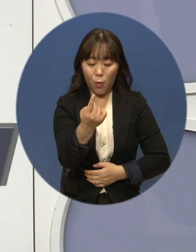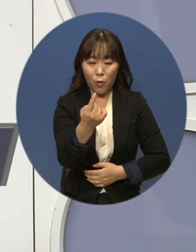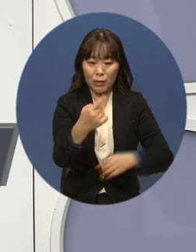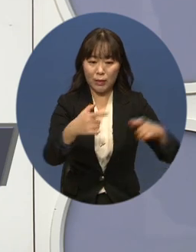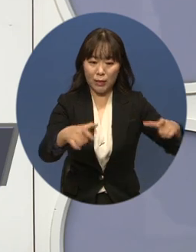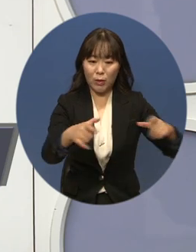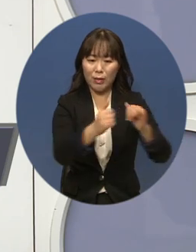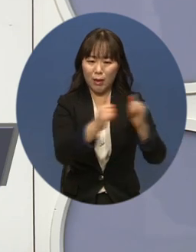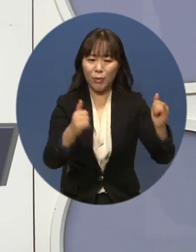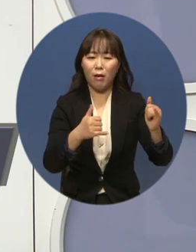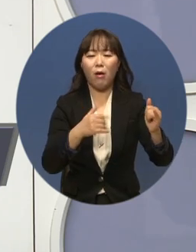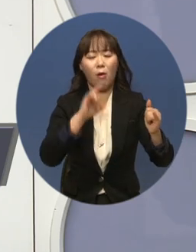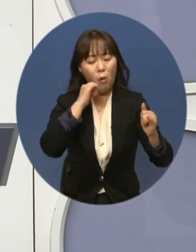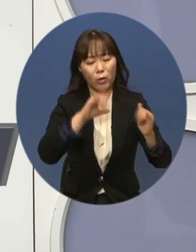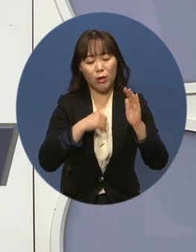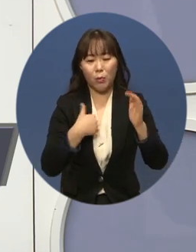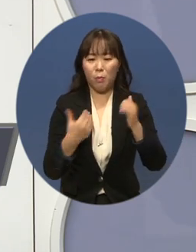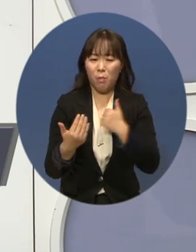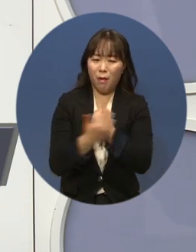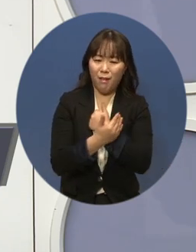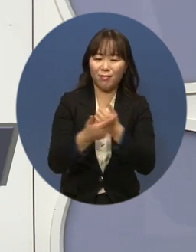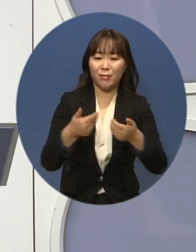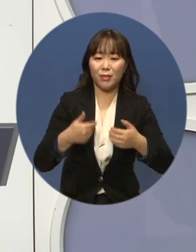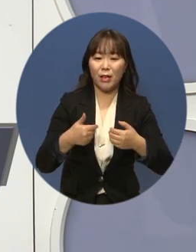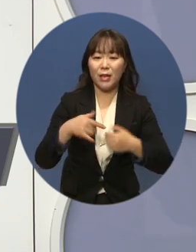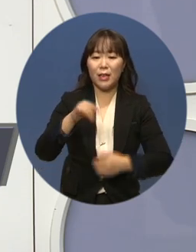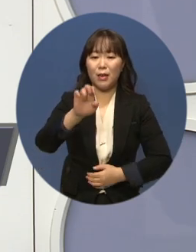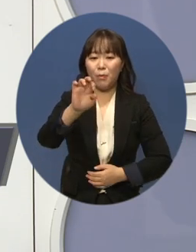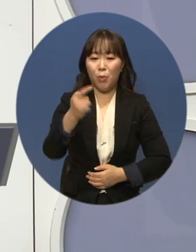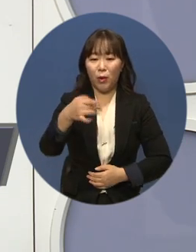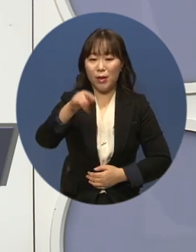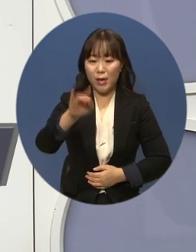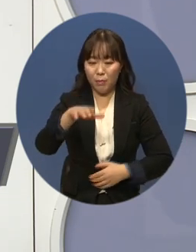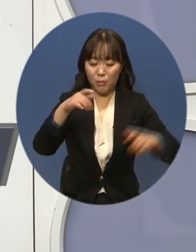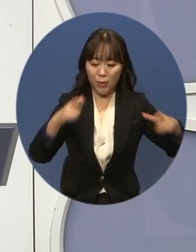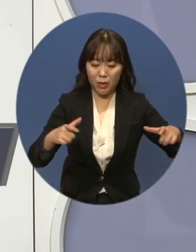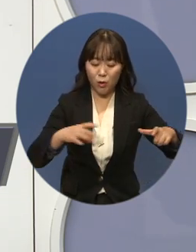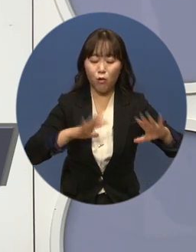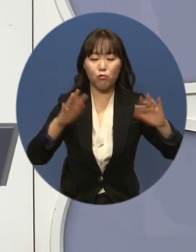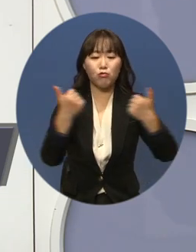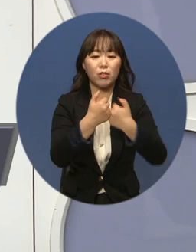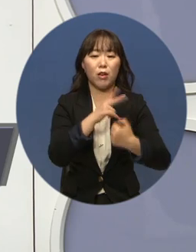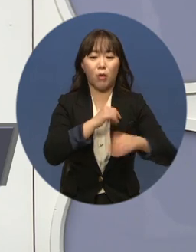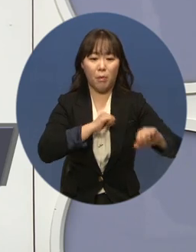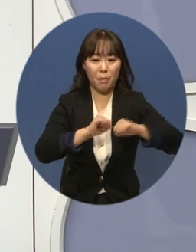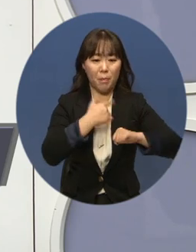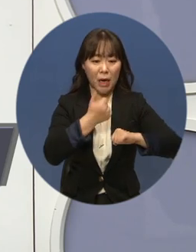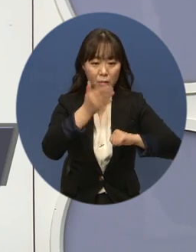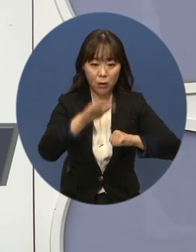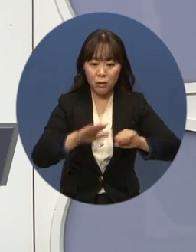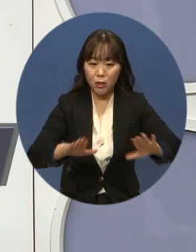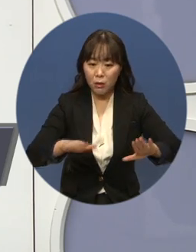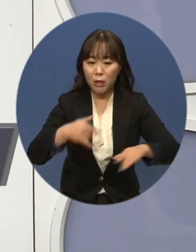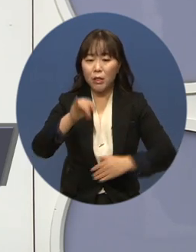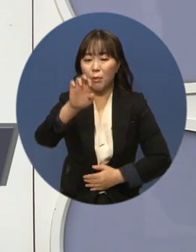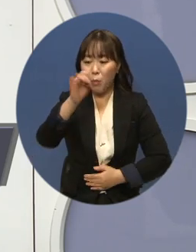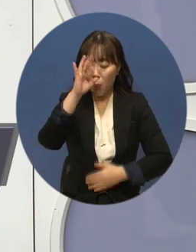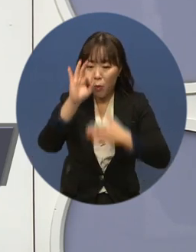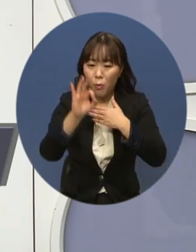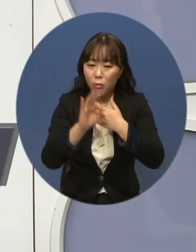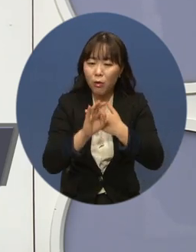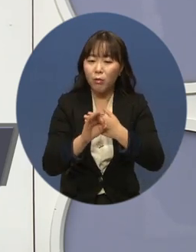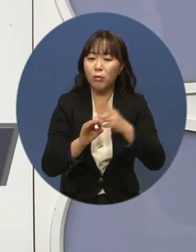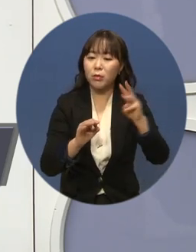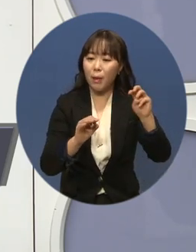제가 어려울 때 품어주셔서 네. 20대 국회는 이제 김포갑에서 국회의원을 했는데요. 김포가 지금 매년 한 3만